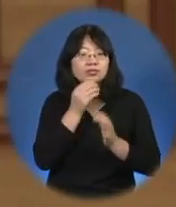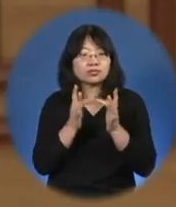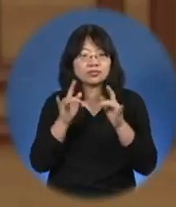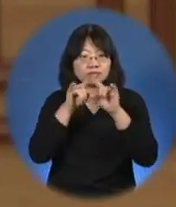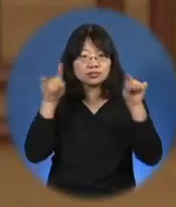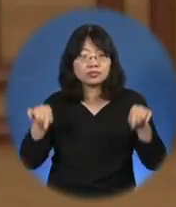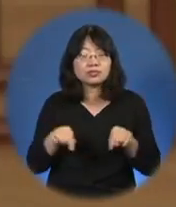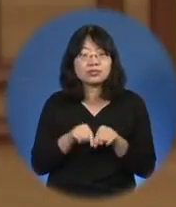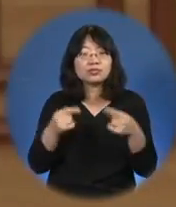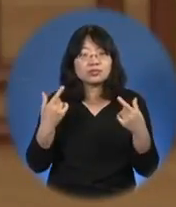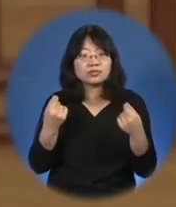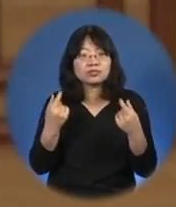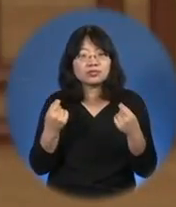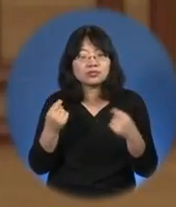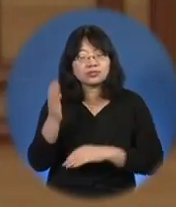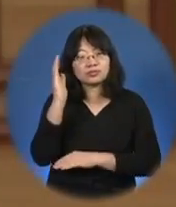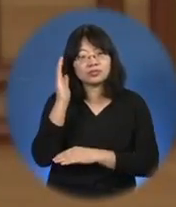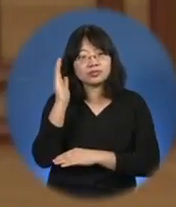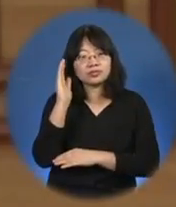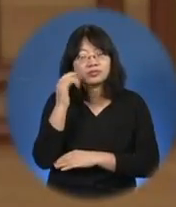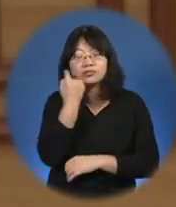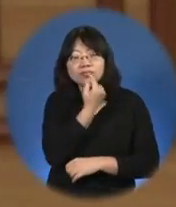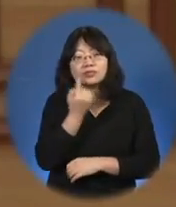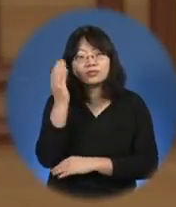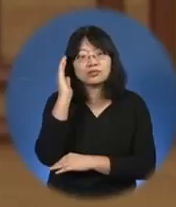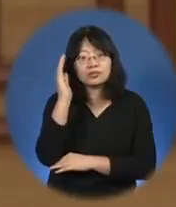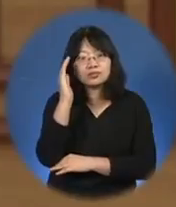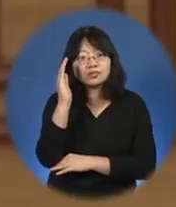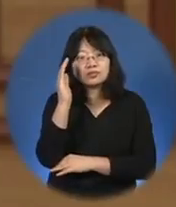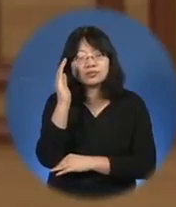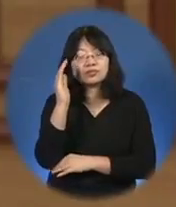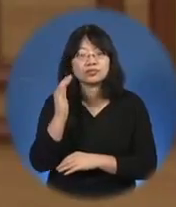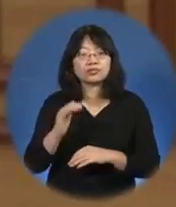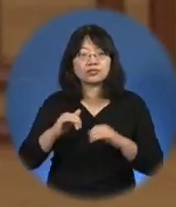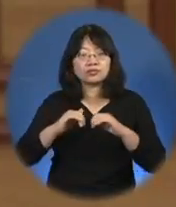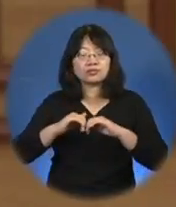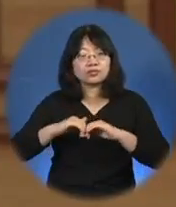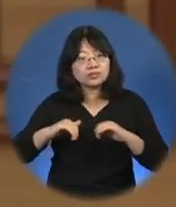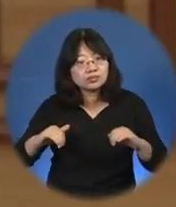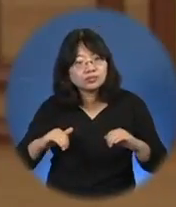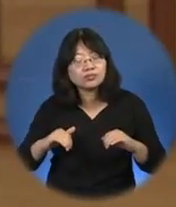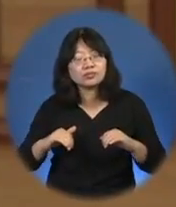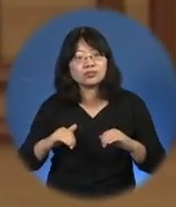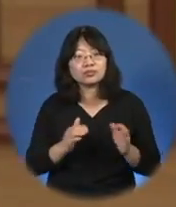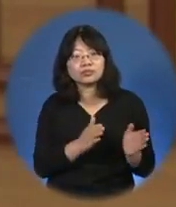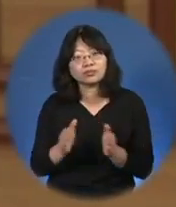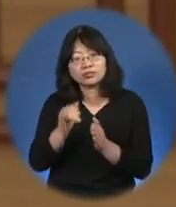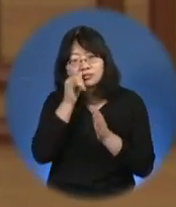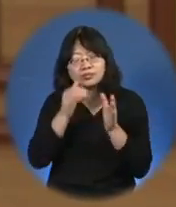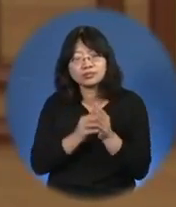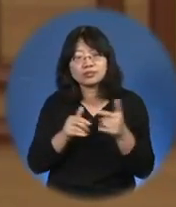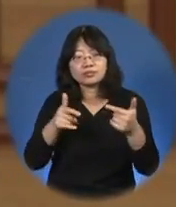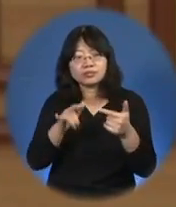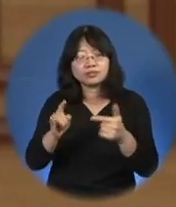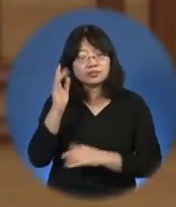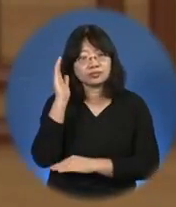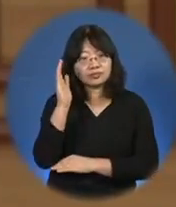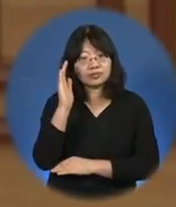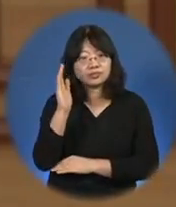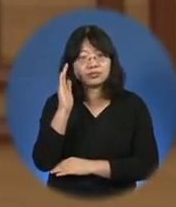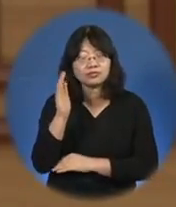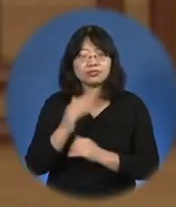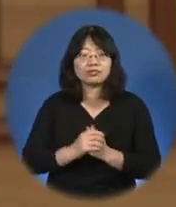홈페이지에다가 이제 이러닝 강의, 동영상 강의를 네네. 양쪽에서 또 따로 구성을 해서 6개